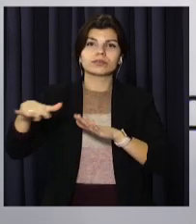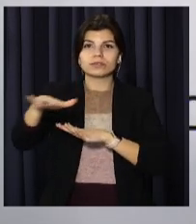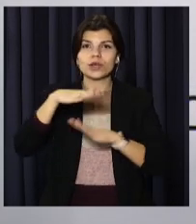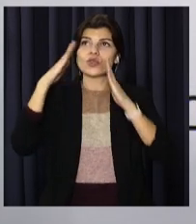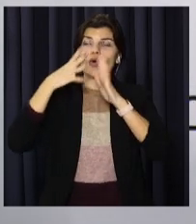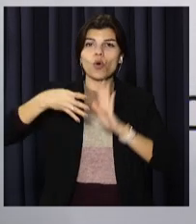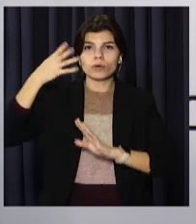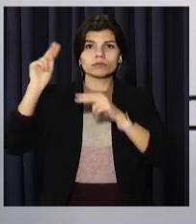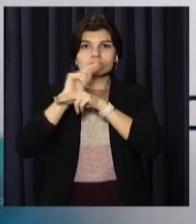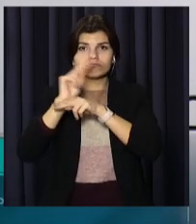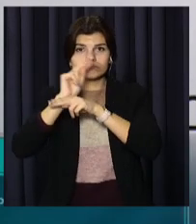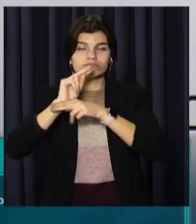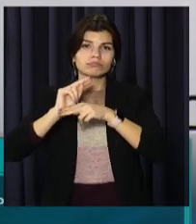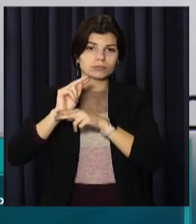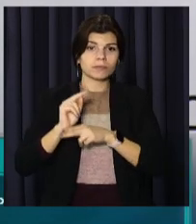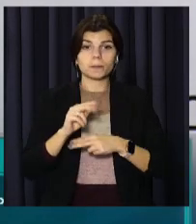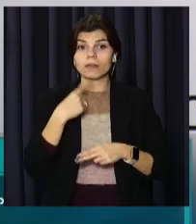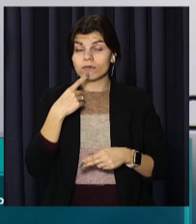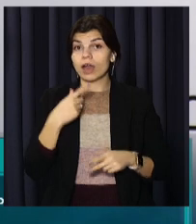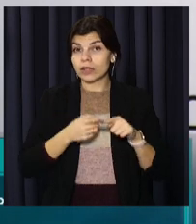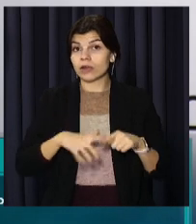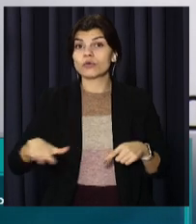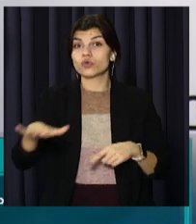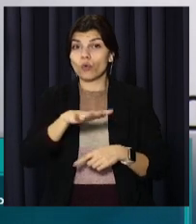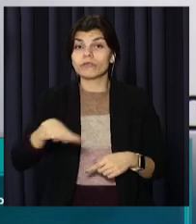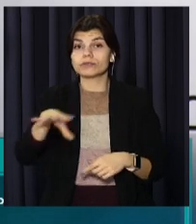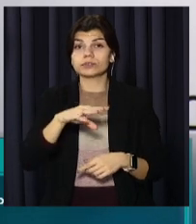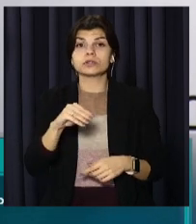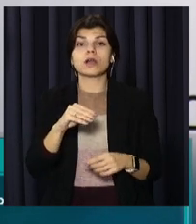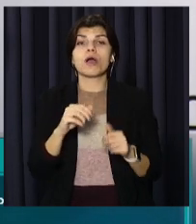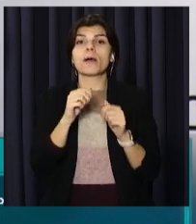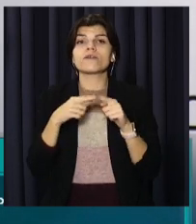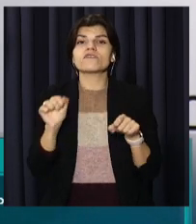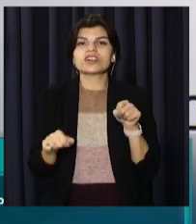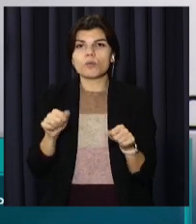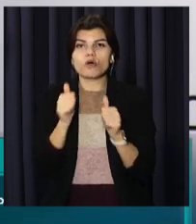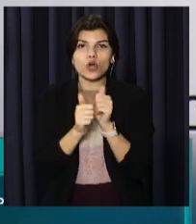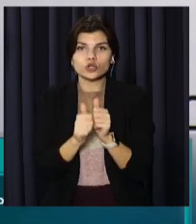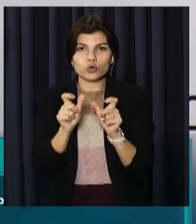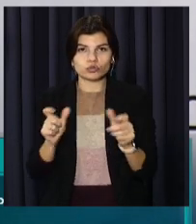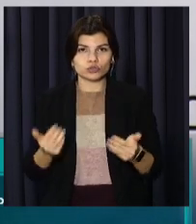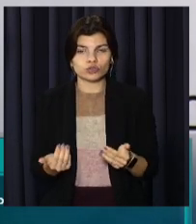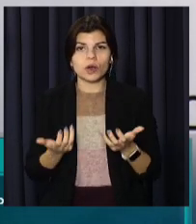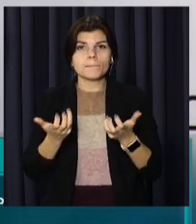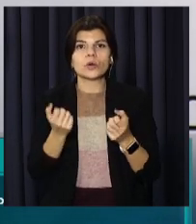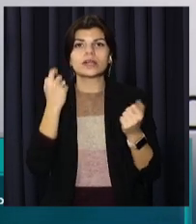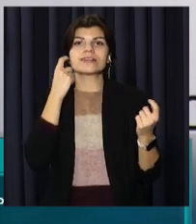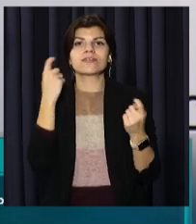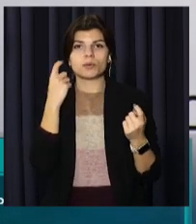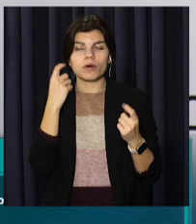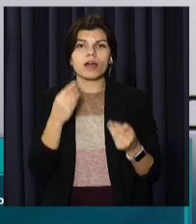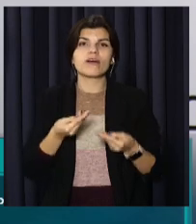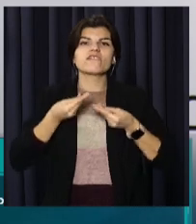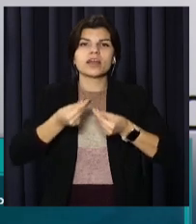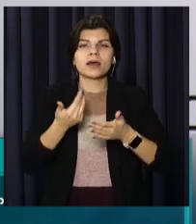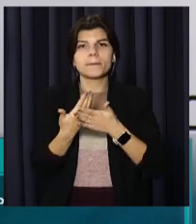будівлі. Місцеве самоврядування – це вся територіальна громада. Це можливість кожного жителя отримувати інформацію,